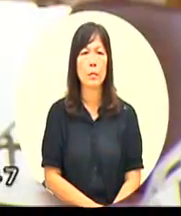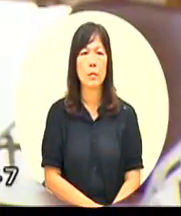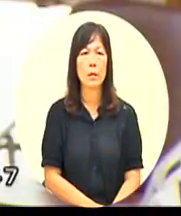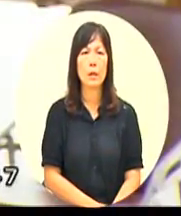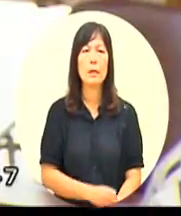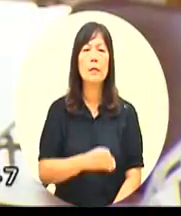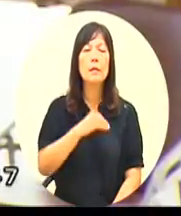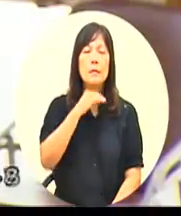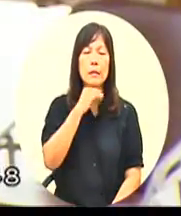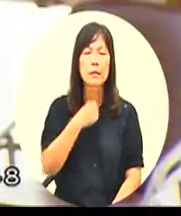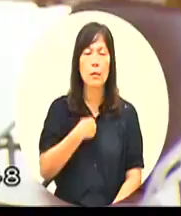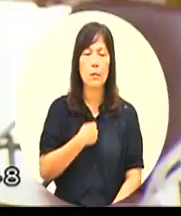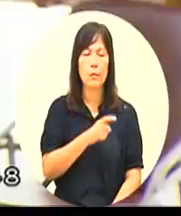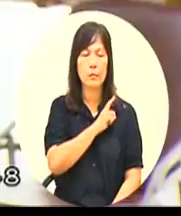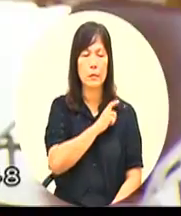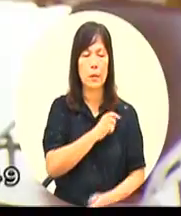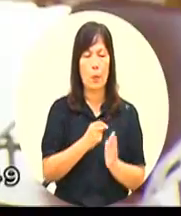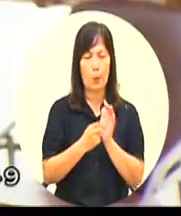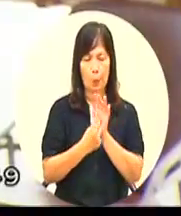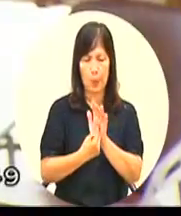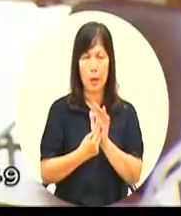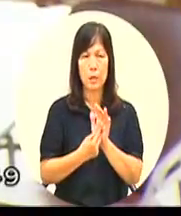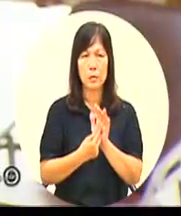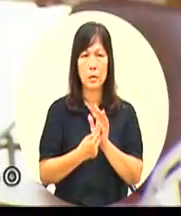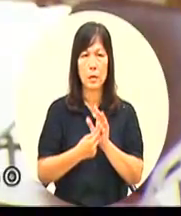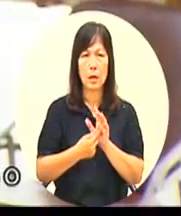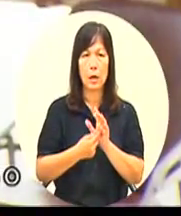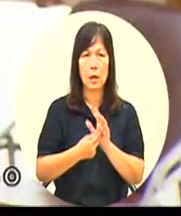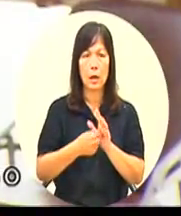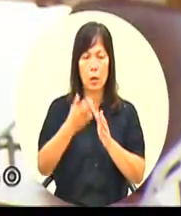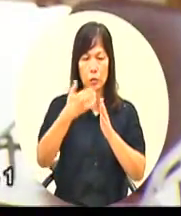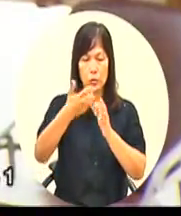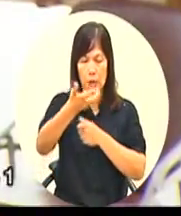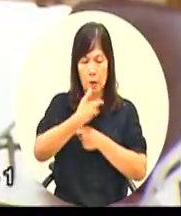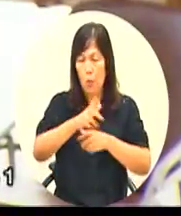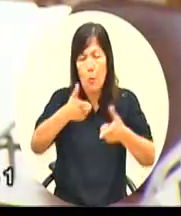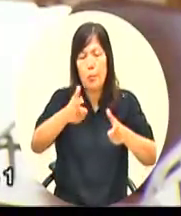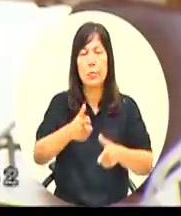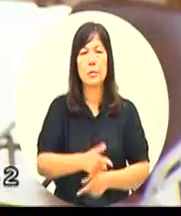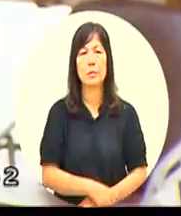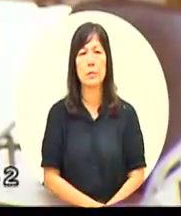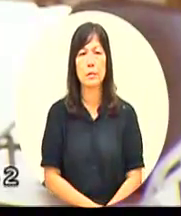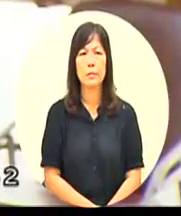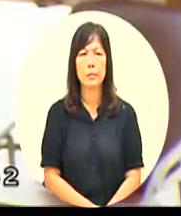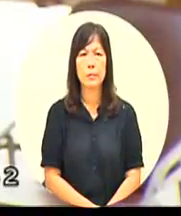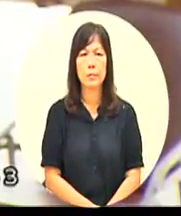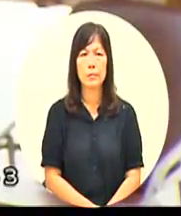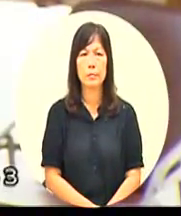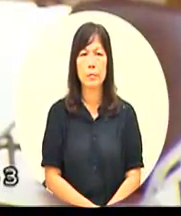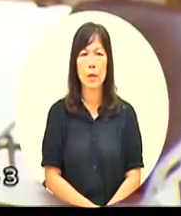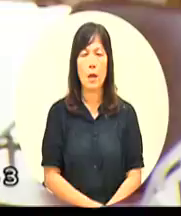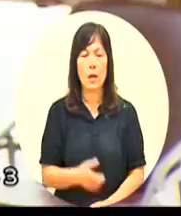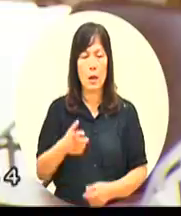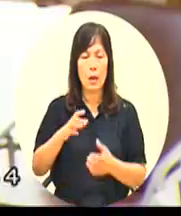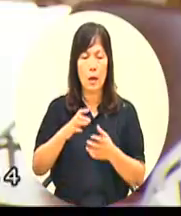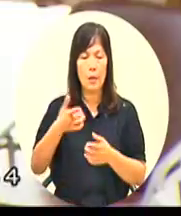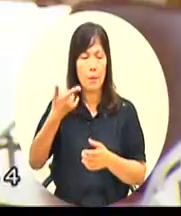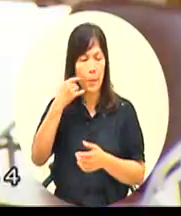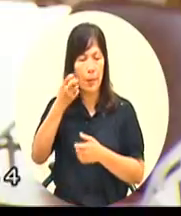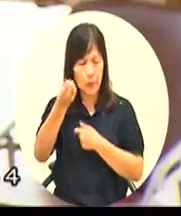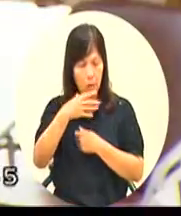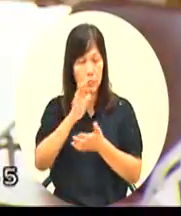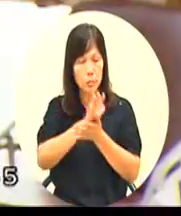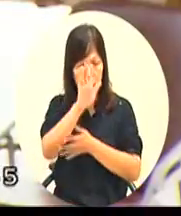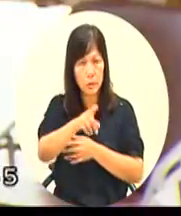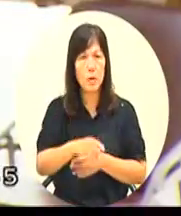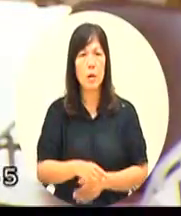我呈现的东西也不是学校提供给我的那是因为。家长跟我讲，后来我就